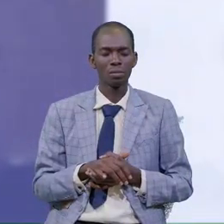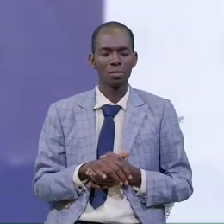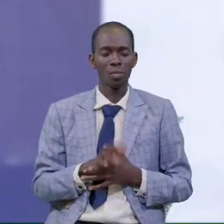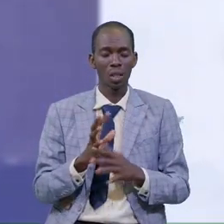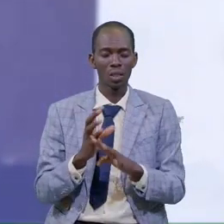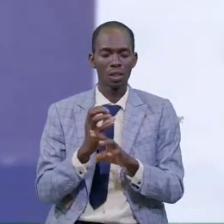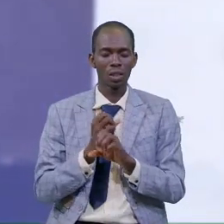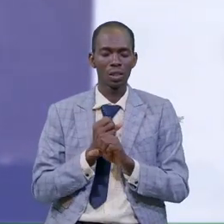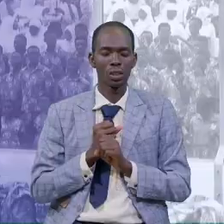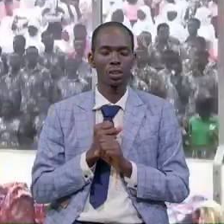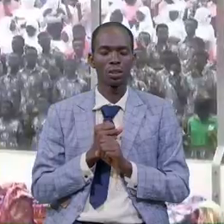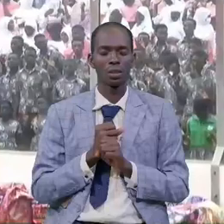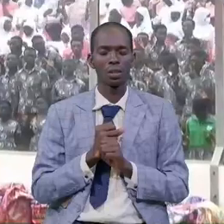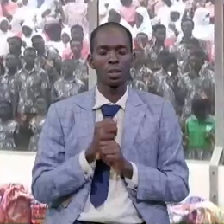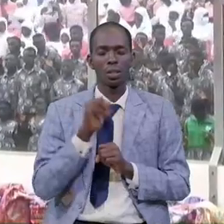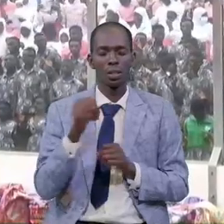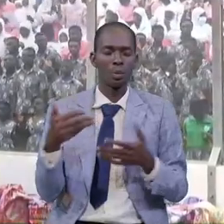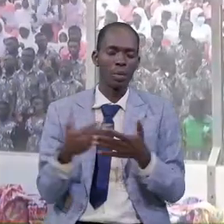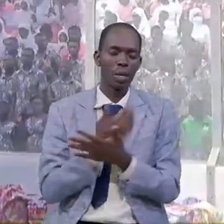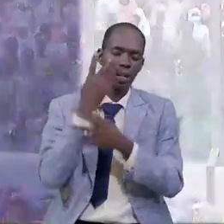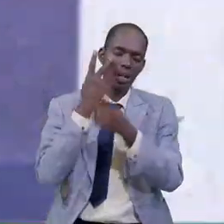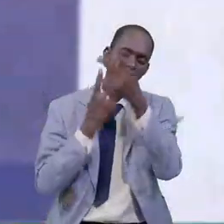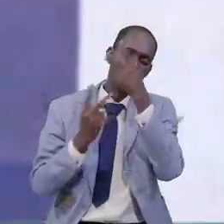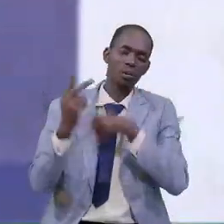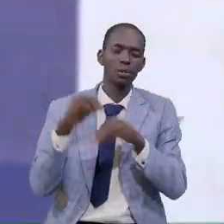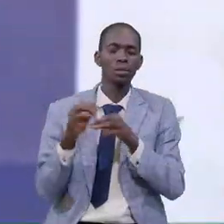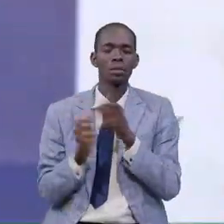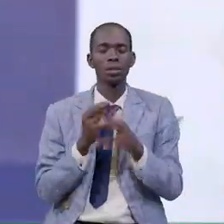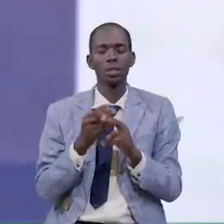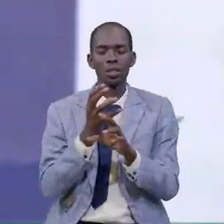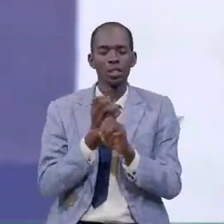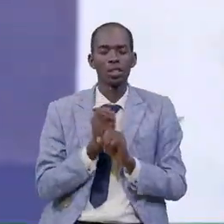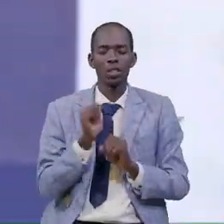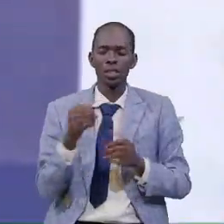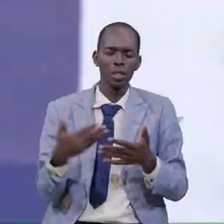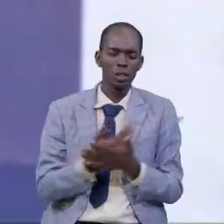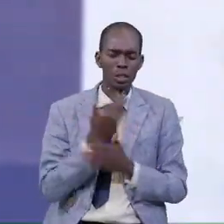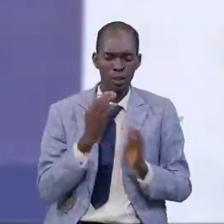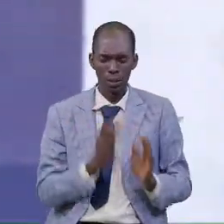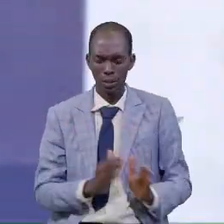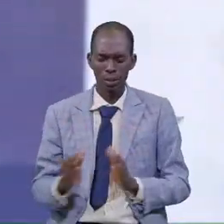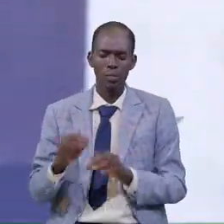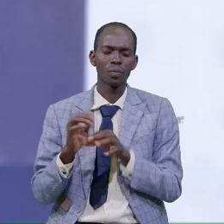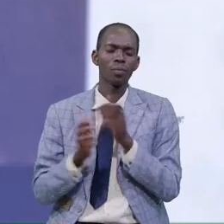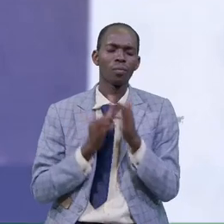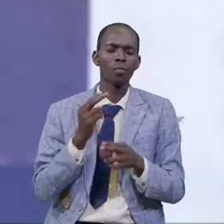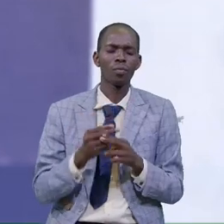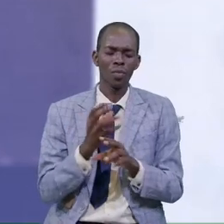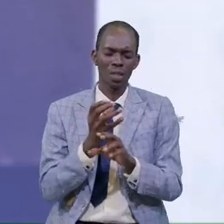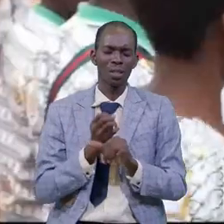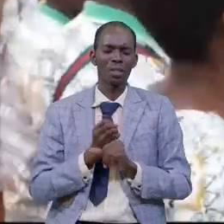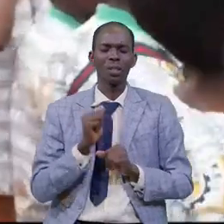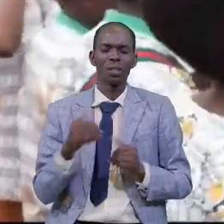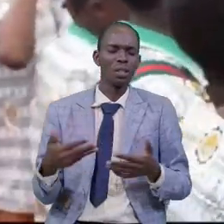Recevez une nouvelle vision. Reçois une nouvelle stratégie. Reçois une